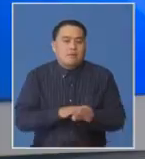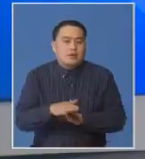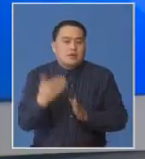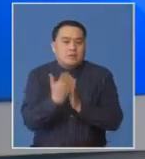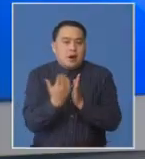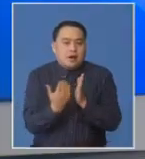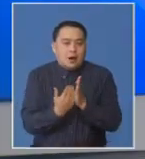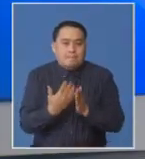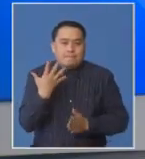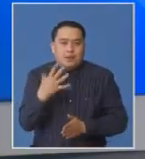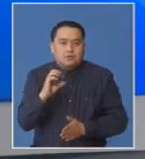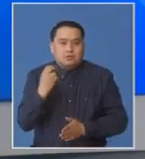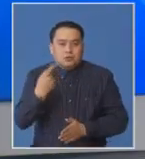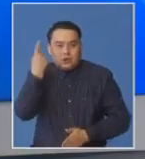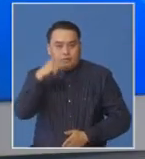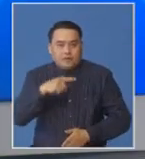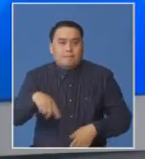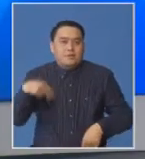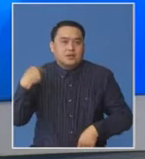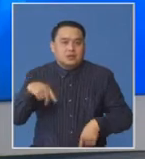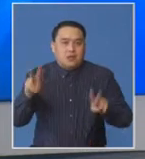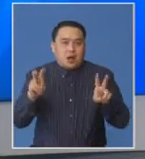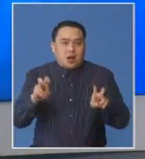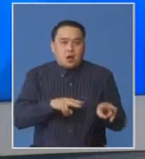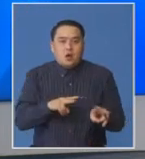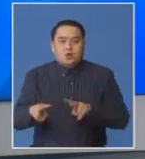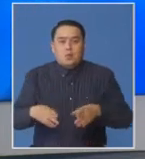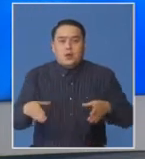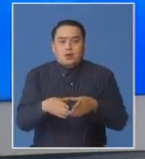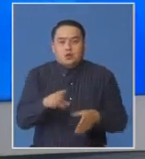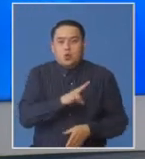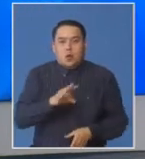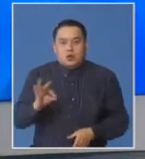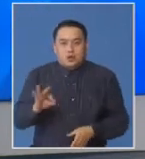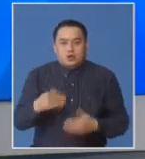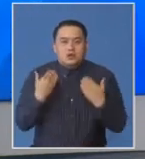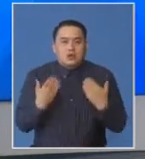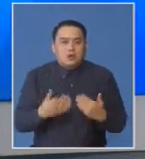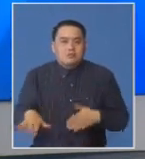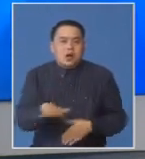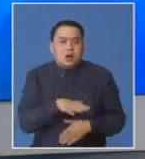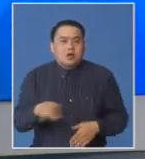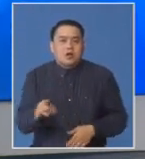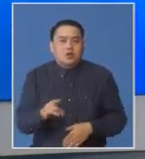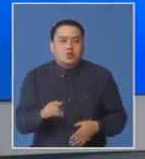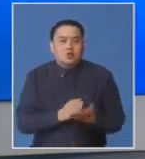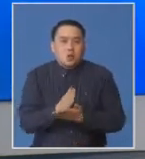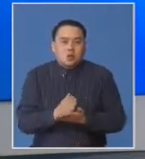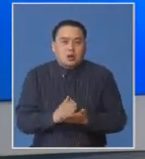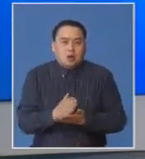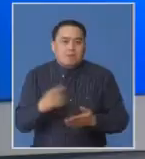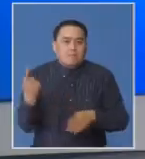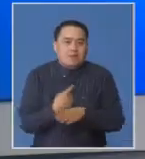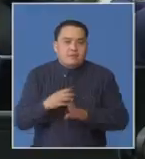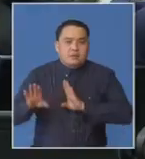Реализация программы «5 социальных инициатив» президента на контроле у партии «Нур Отан». Сегодня на площадке региональной службы